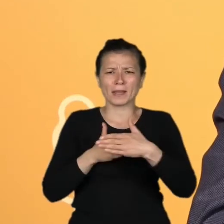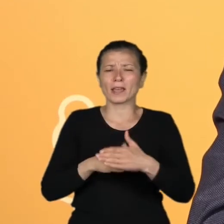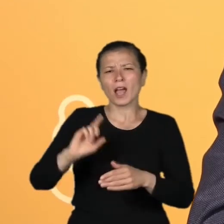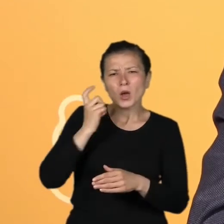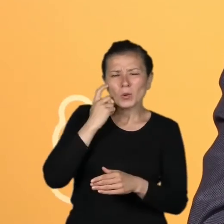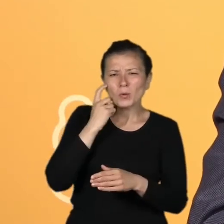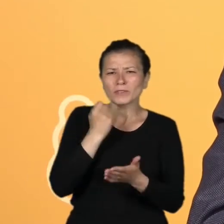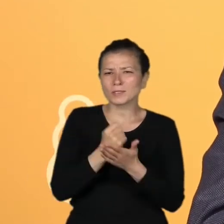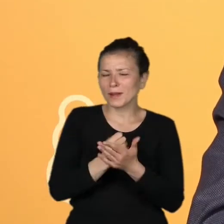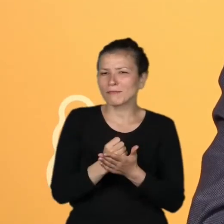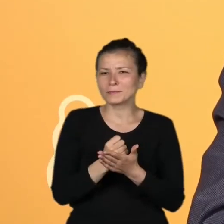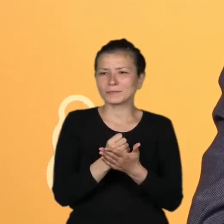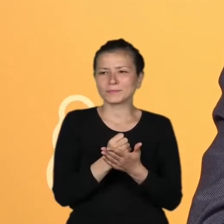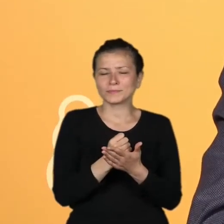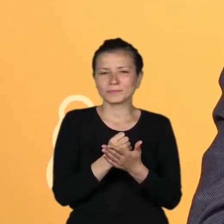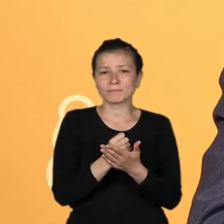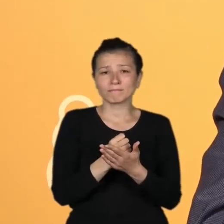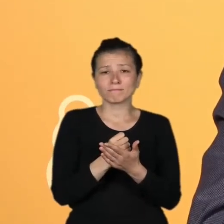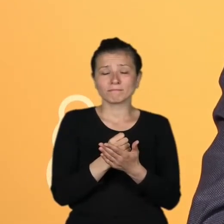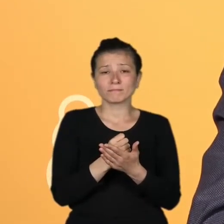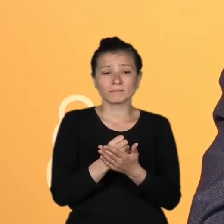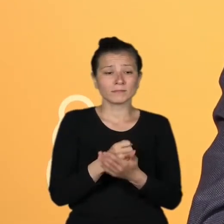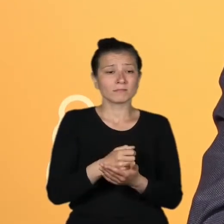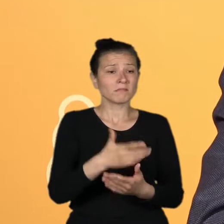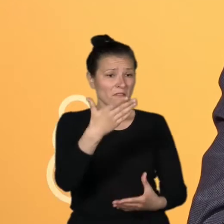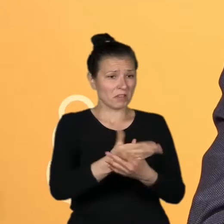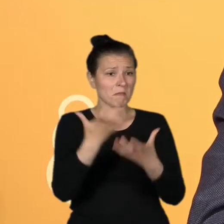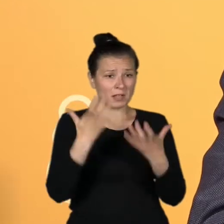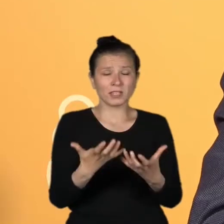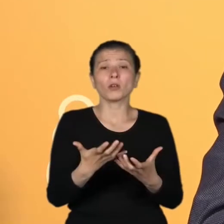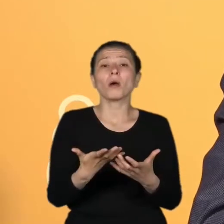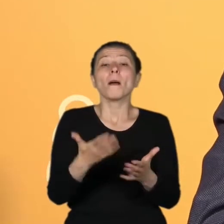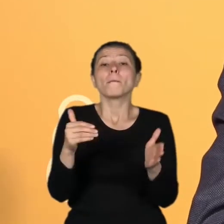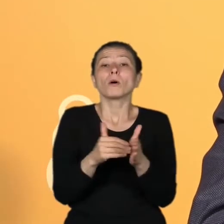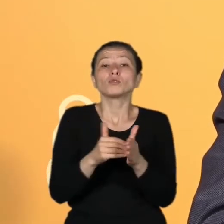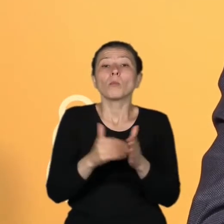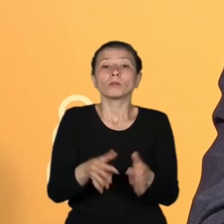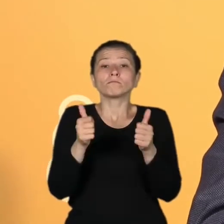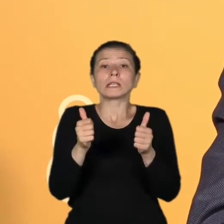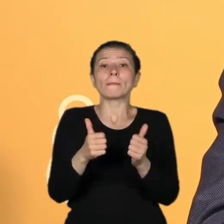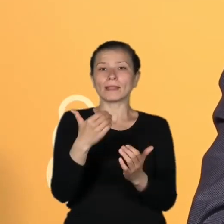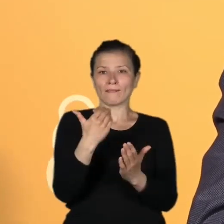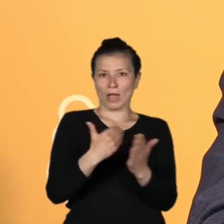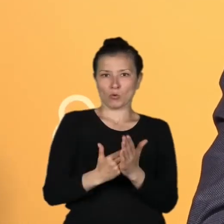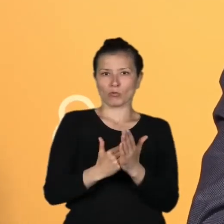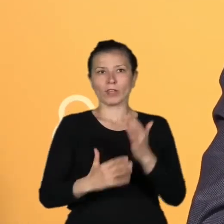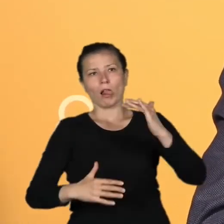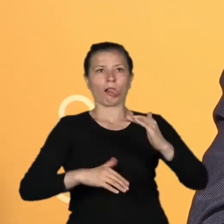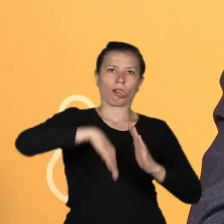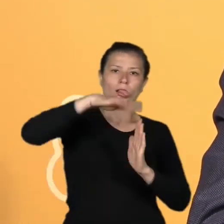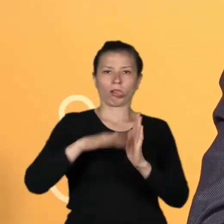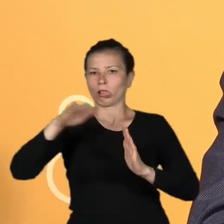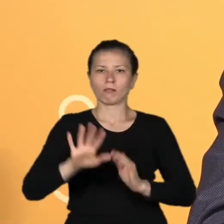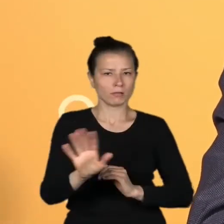główna sprawa, którą chce mieć zapewniony przedsiębiorstwo, to stabilność warunków w dłuższej perspektywie, prawda? Żeby rzeczywiście w